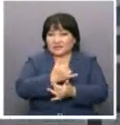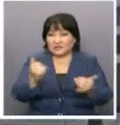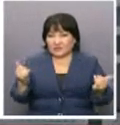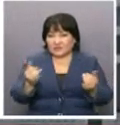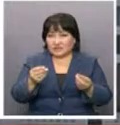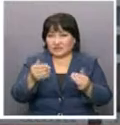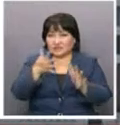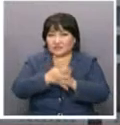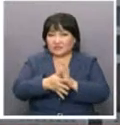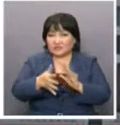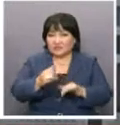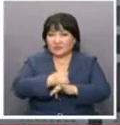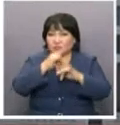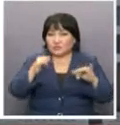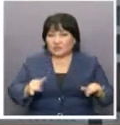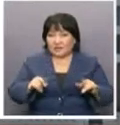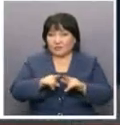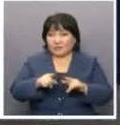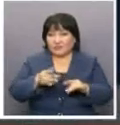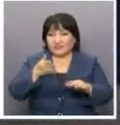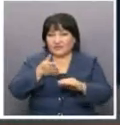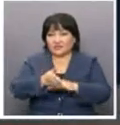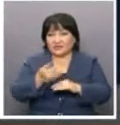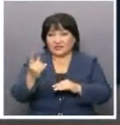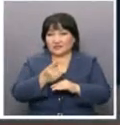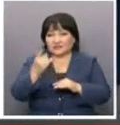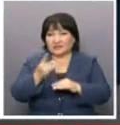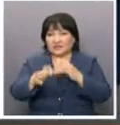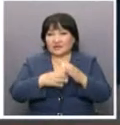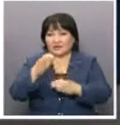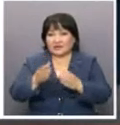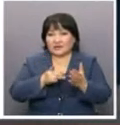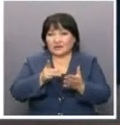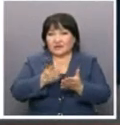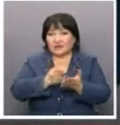еселеніп өсіпті. Бұл тығырықтан шығудың жалғыз амалы халықаралық әуе бағыттарына